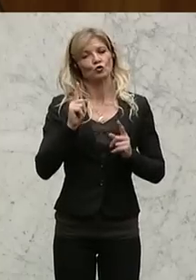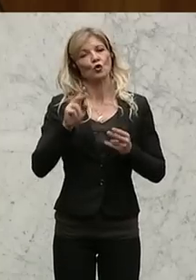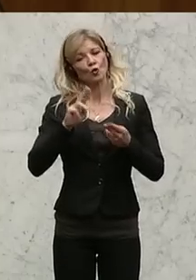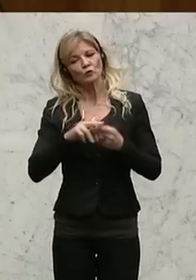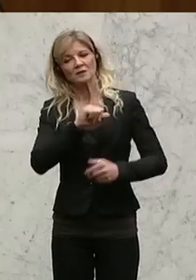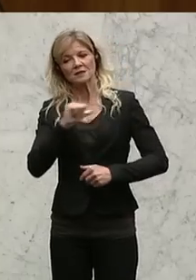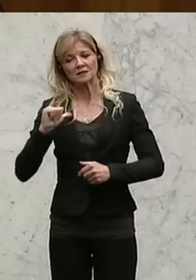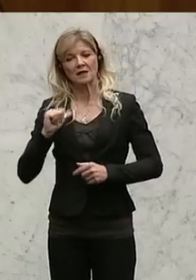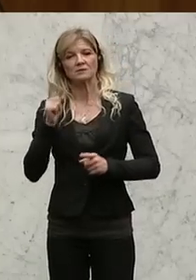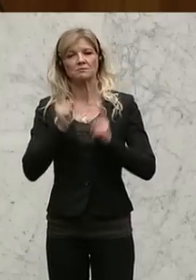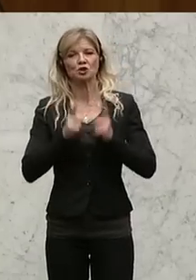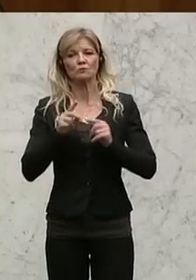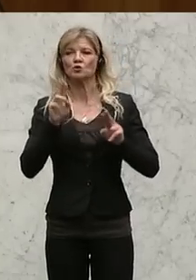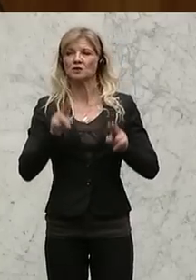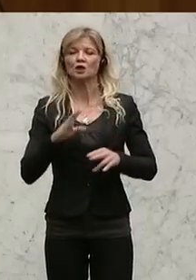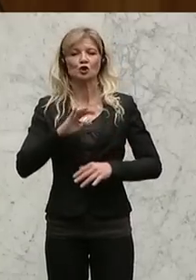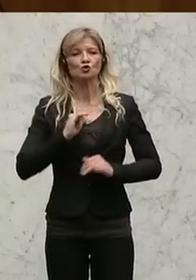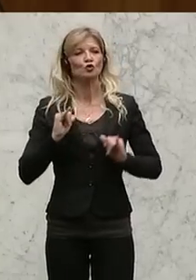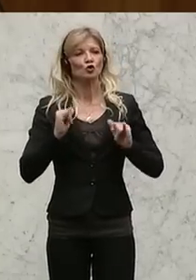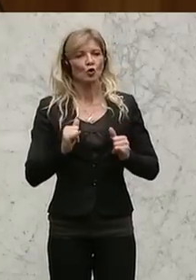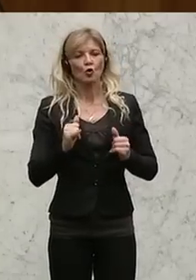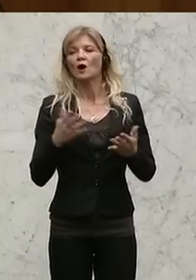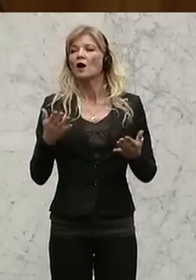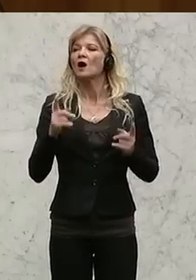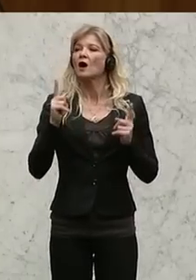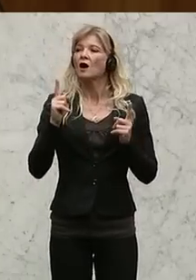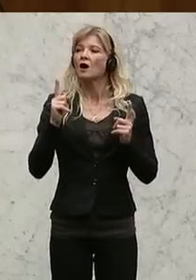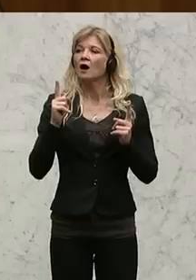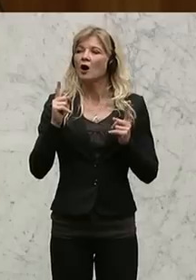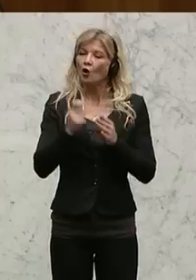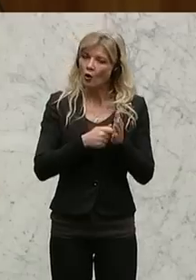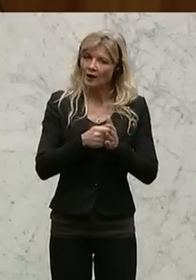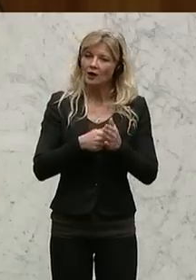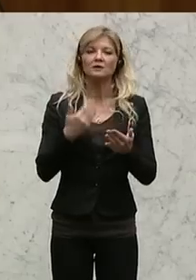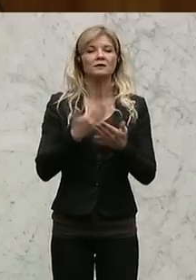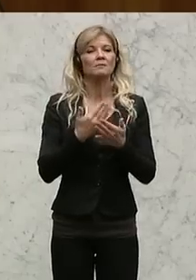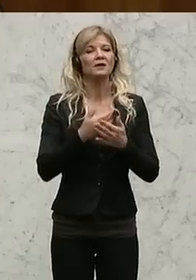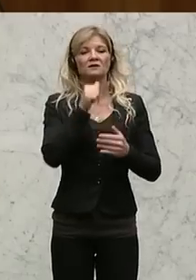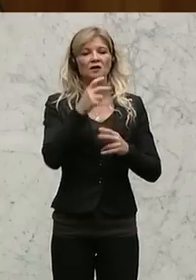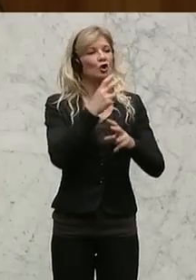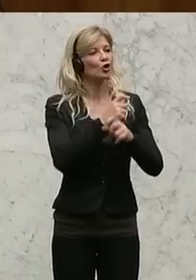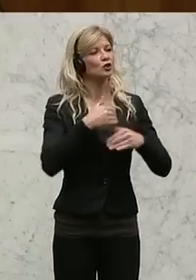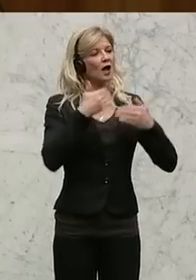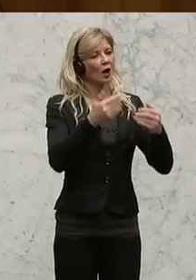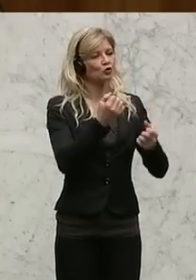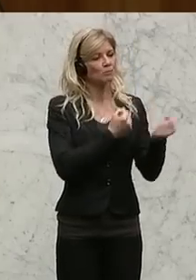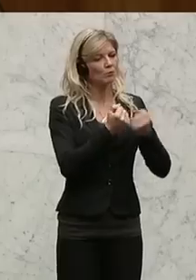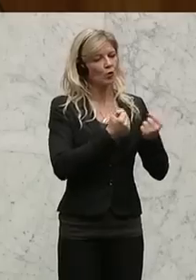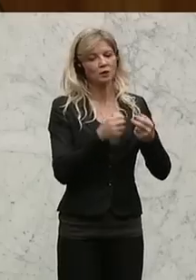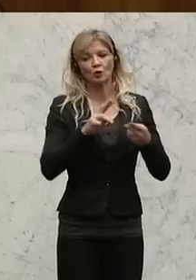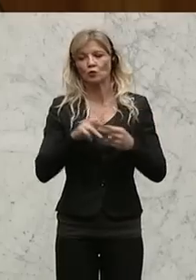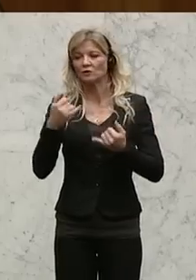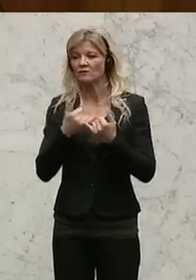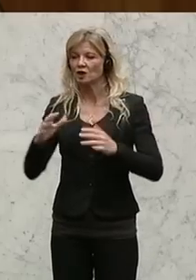die Beschlüsse des Südtiroler Landtags die österreichische Außenpolitik damit nicht konterkariert. Um das auch sicherzustellen, wird